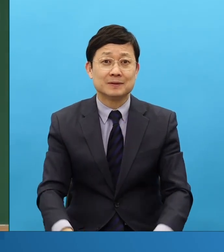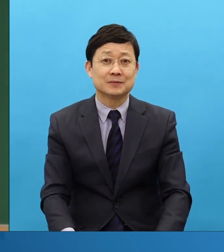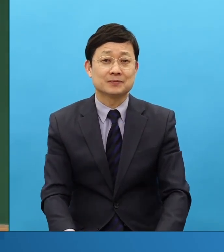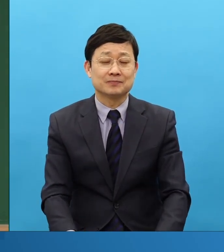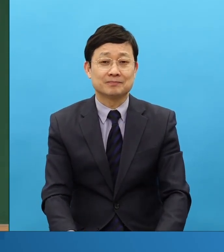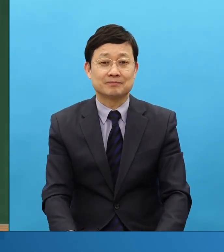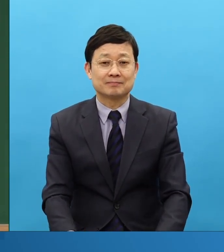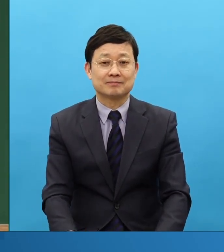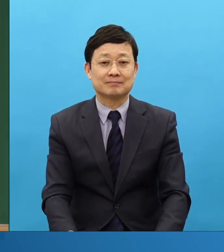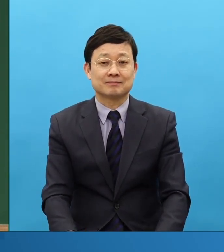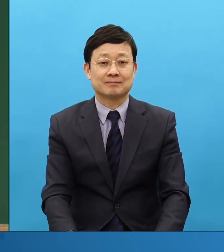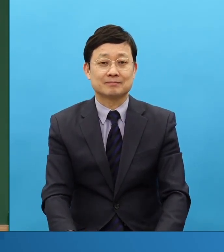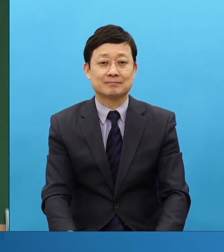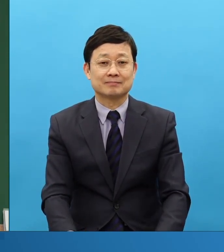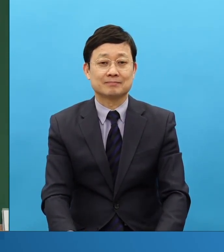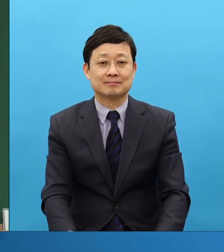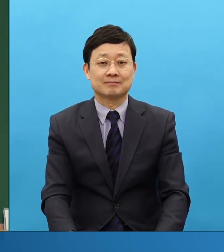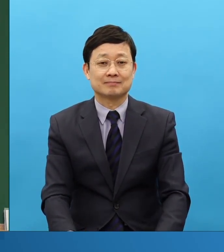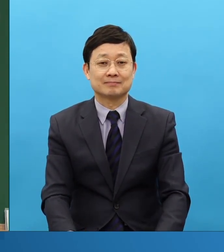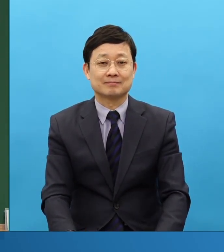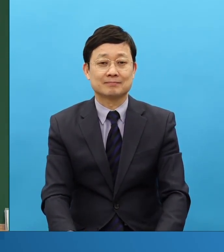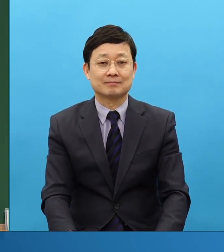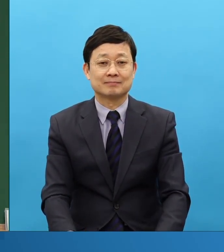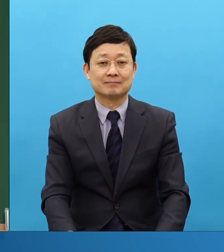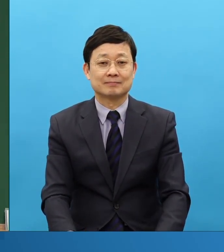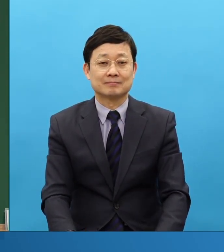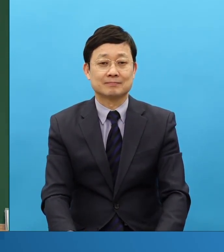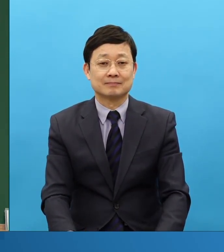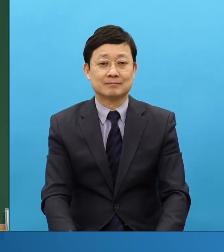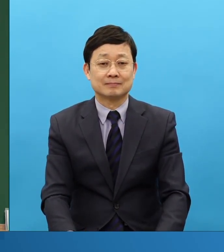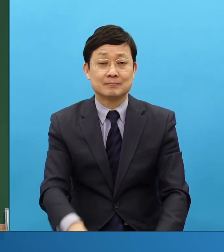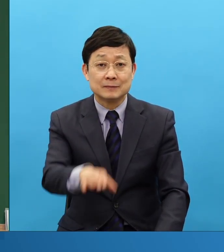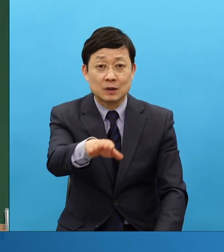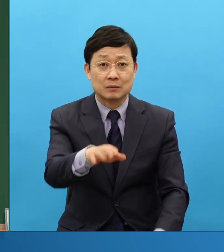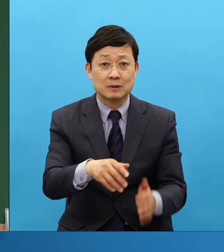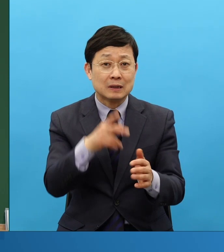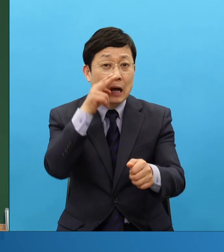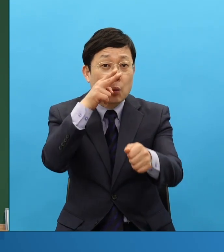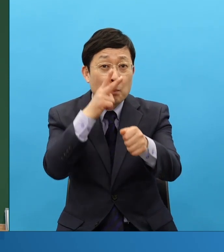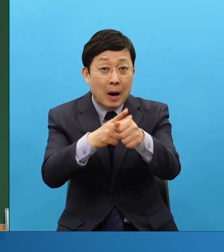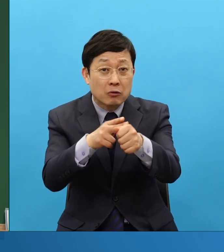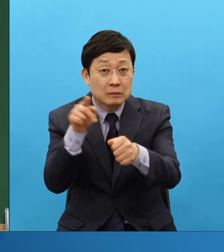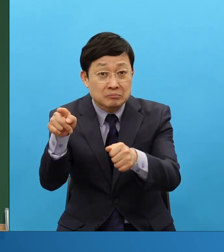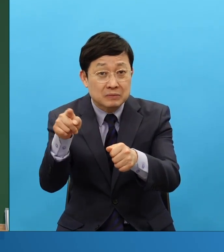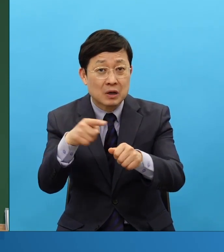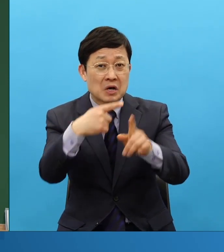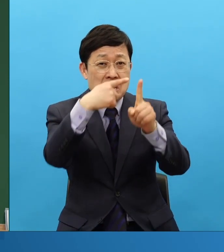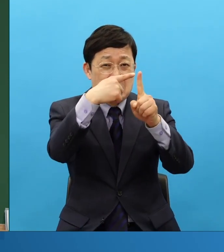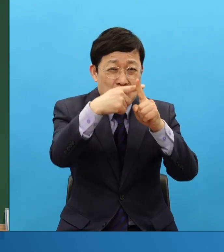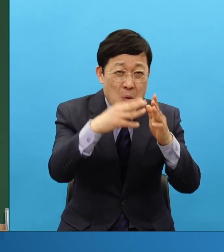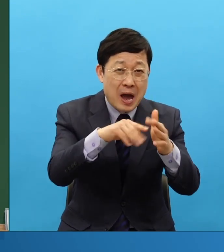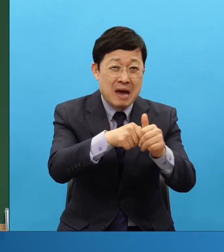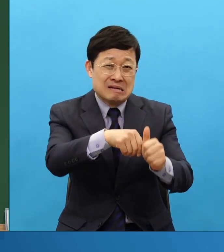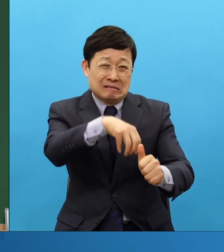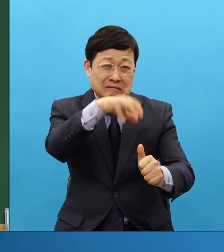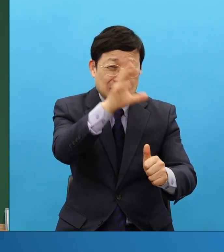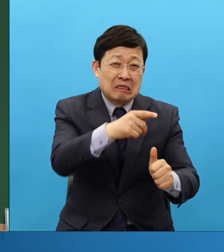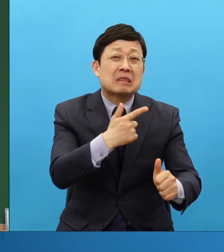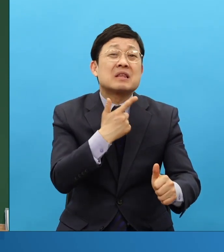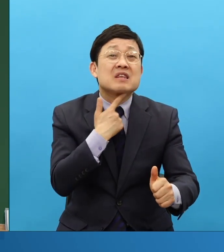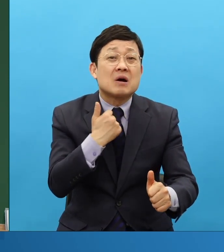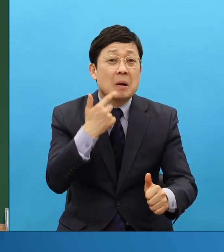하나님이 완전히 핍박자 바울을 꺾은 거예요. God, he completely turned over this persecutor Saul.